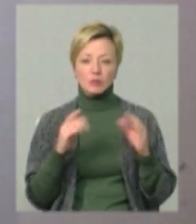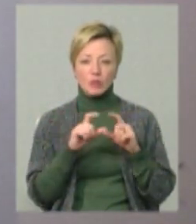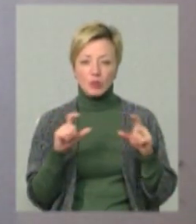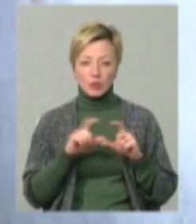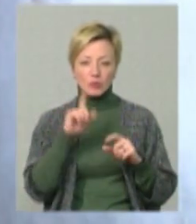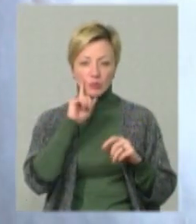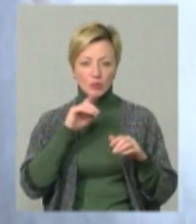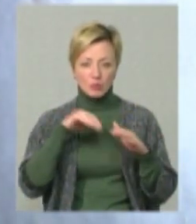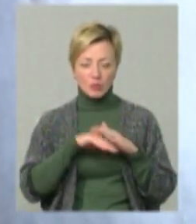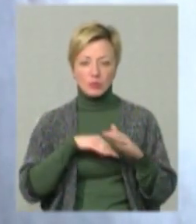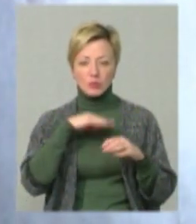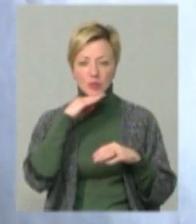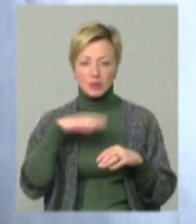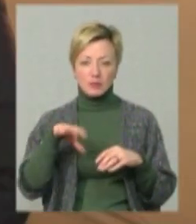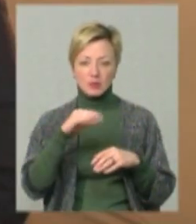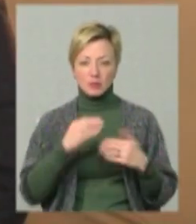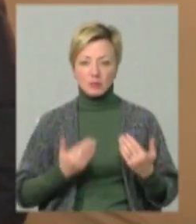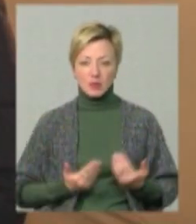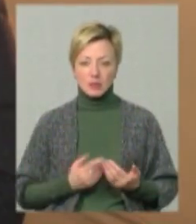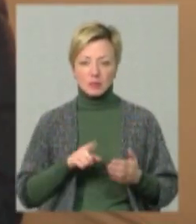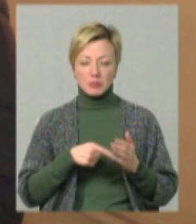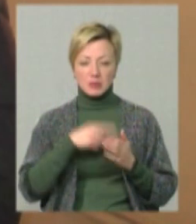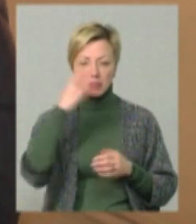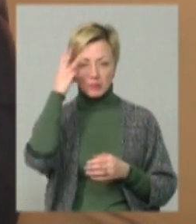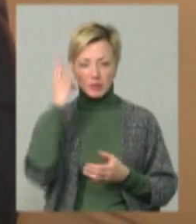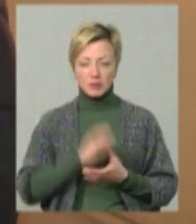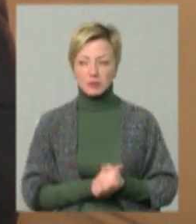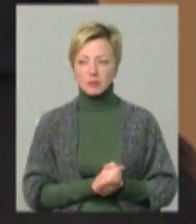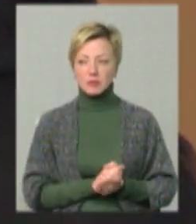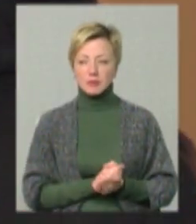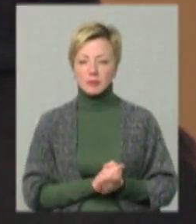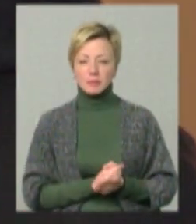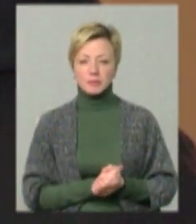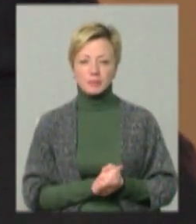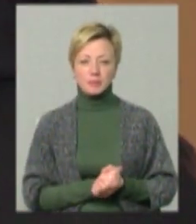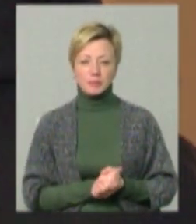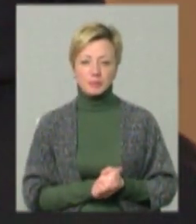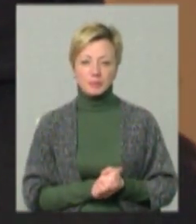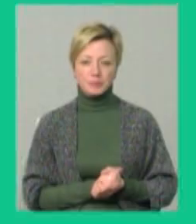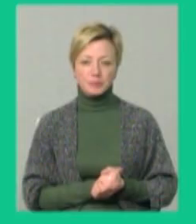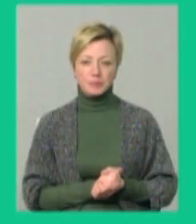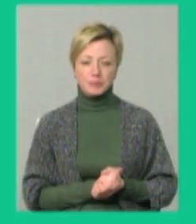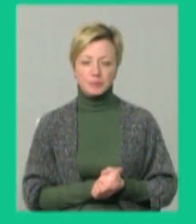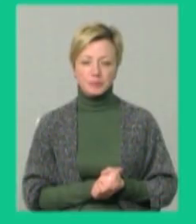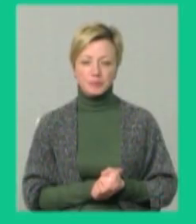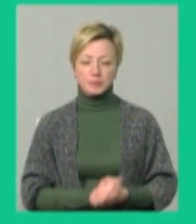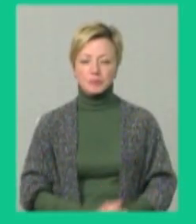для короткочасного укриття усіх мешканців Хмельницького, каже начальник міського управління з питань цивільного захисту населення Юрій Корева.